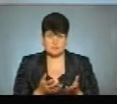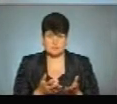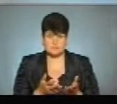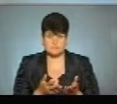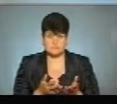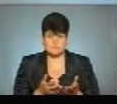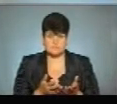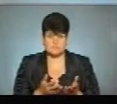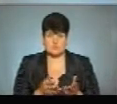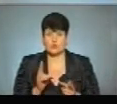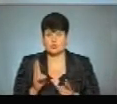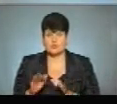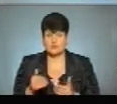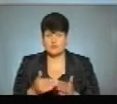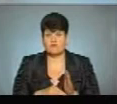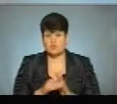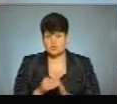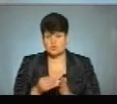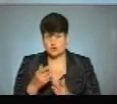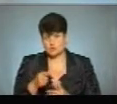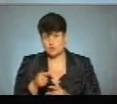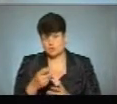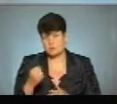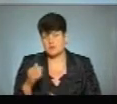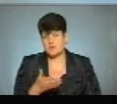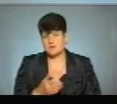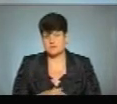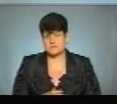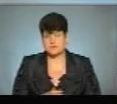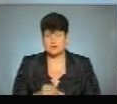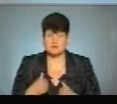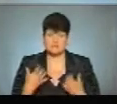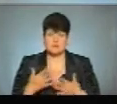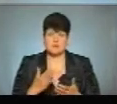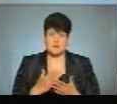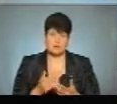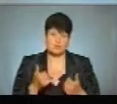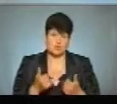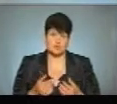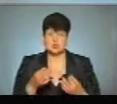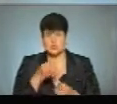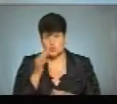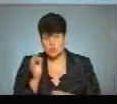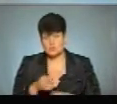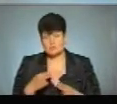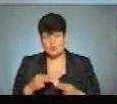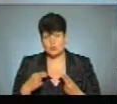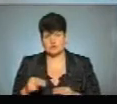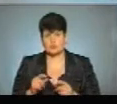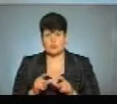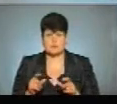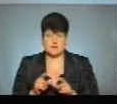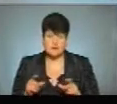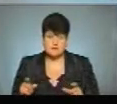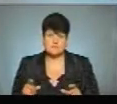бути втілений в життя. Тобто той, хто запропонував вищу ціну, той відповідно перемагає. І ми вже маємо хороший досвід з продажем певних